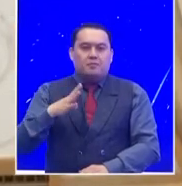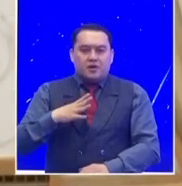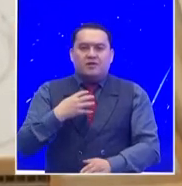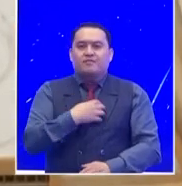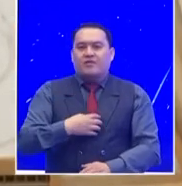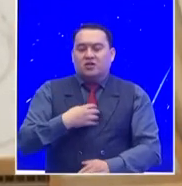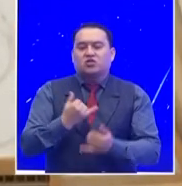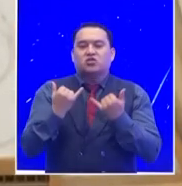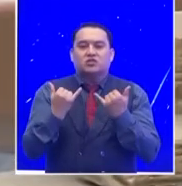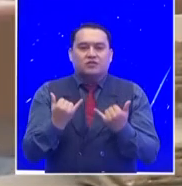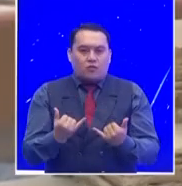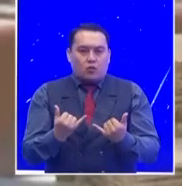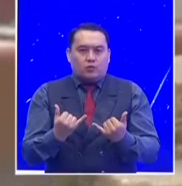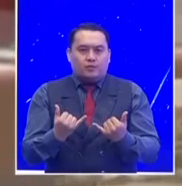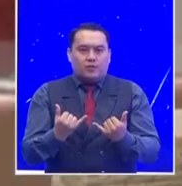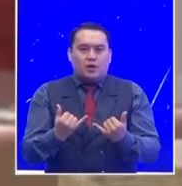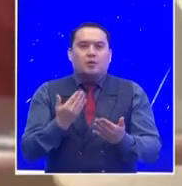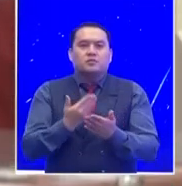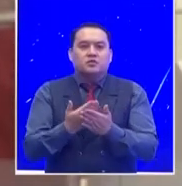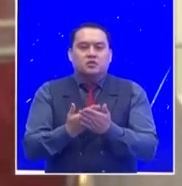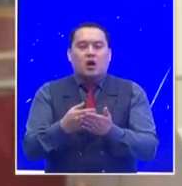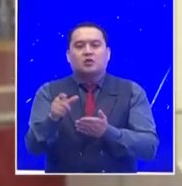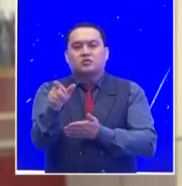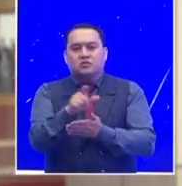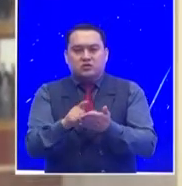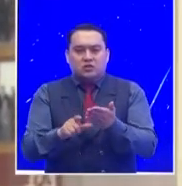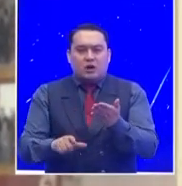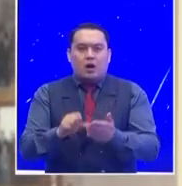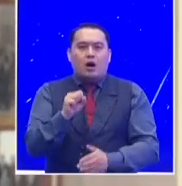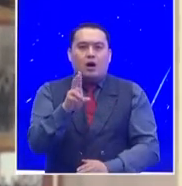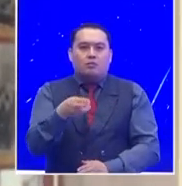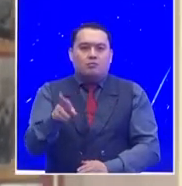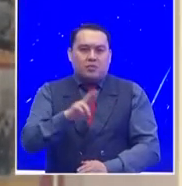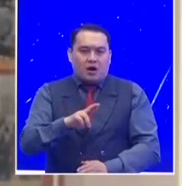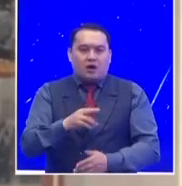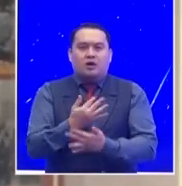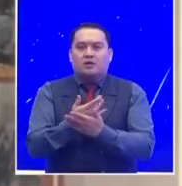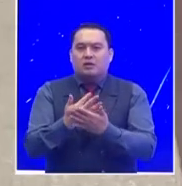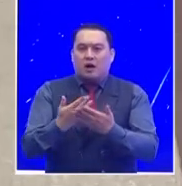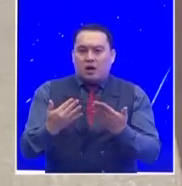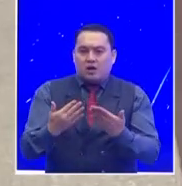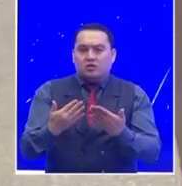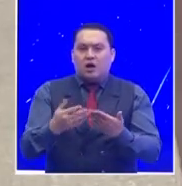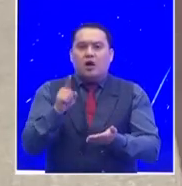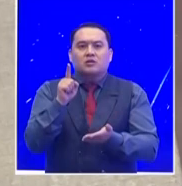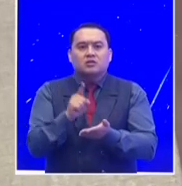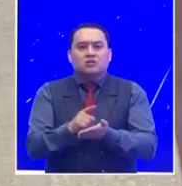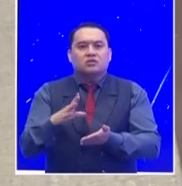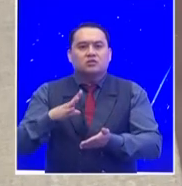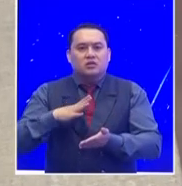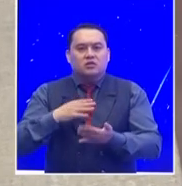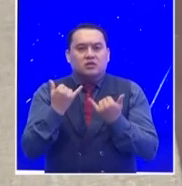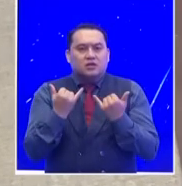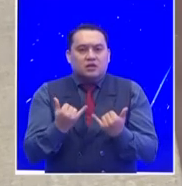менее актуальны и в нынешнюю пору. Философские стихи Абая «Жүректің көзі ашылса», «Туған дүниенің есігін